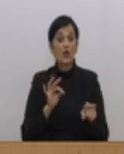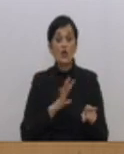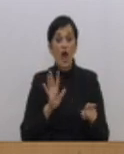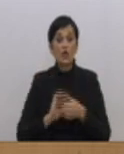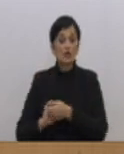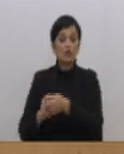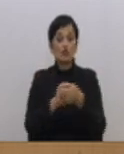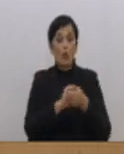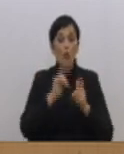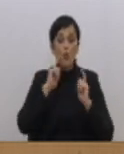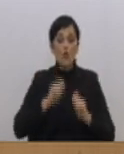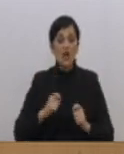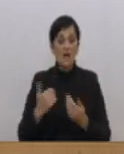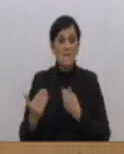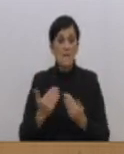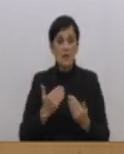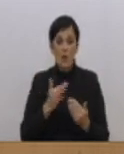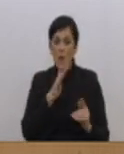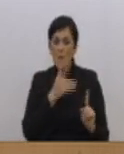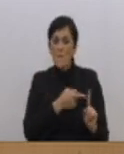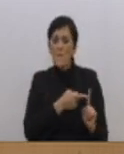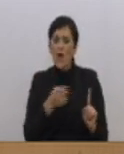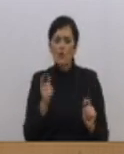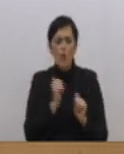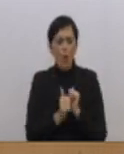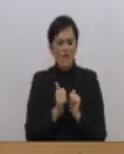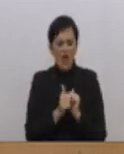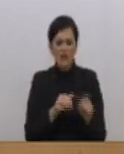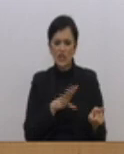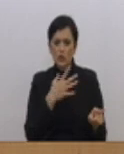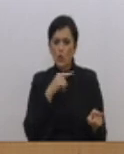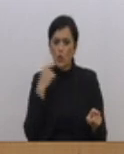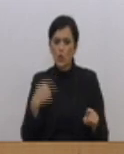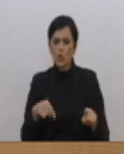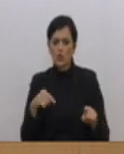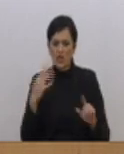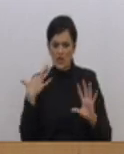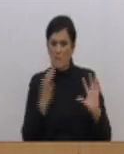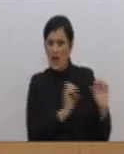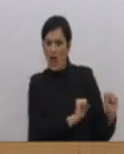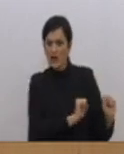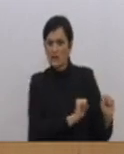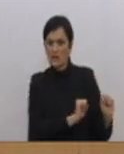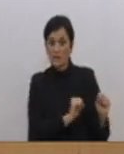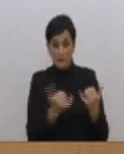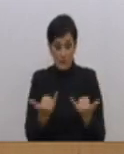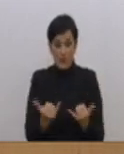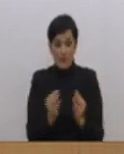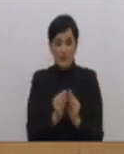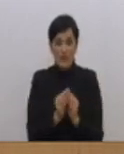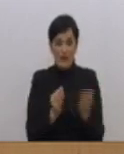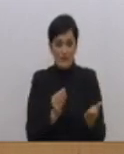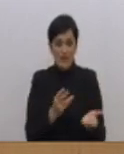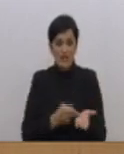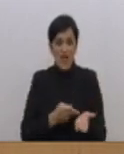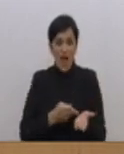სოლიდარული უკრაინის მიმართ. Ამ პერიოდში ყოველთვის იყავით რუსეთის მხარეზე და დღესაც თქვენ